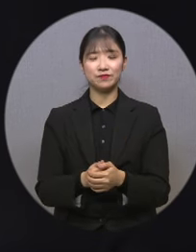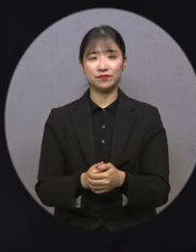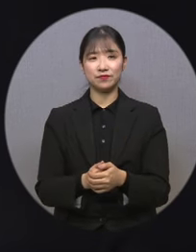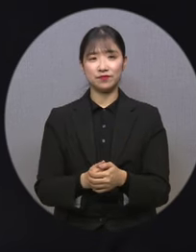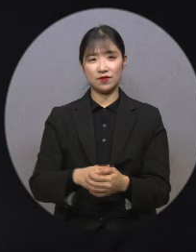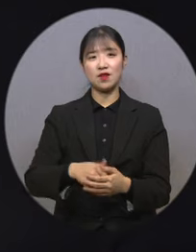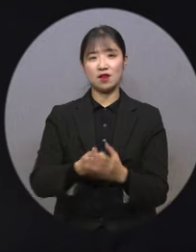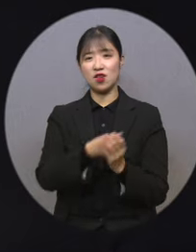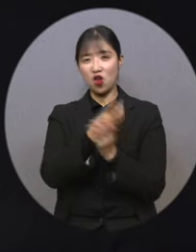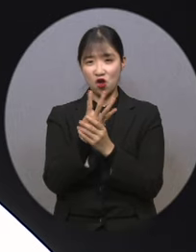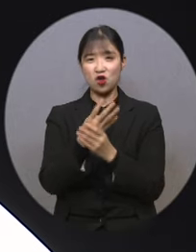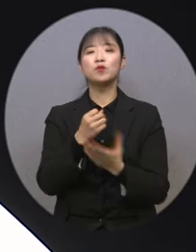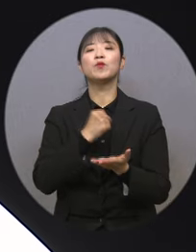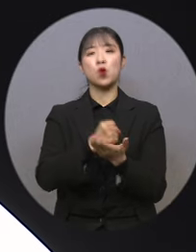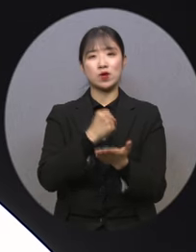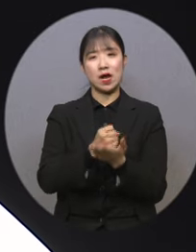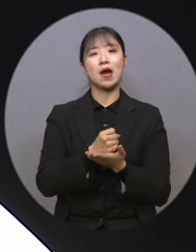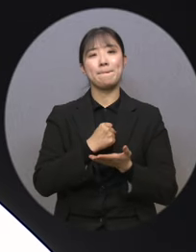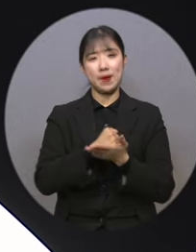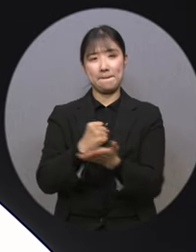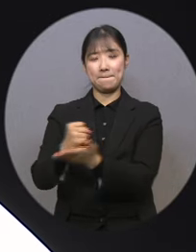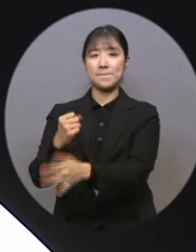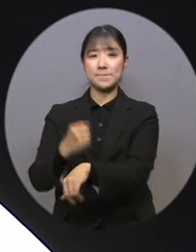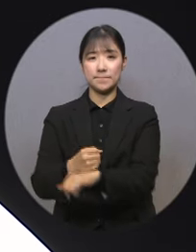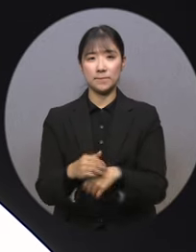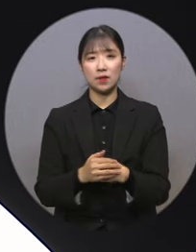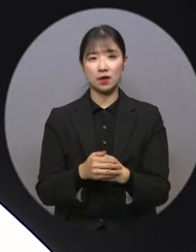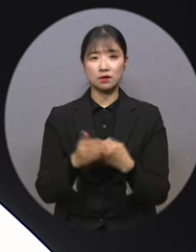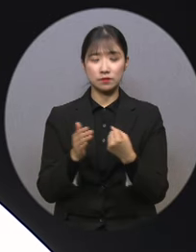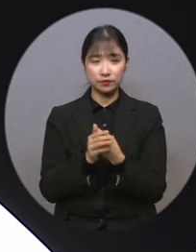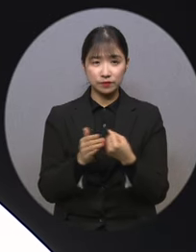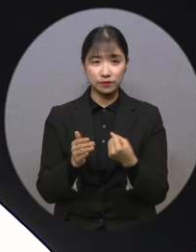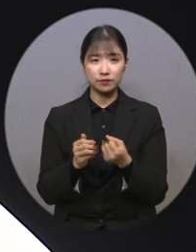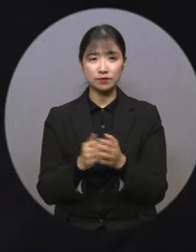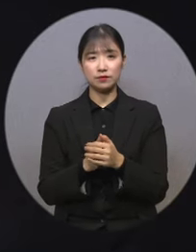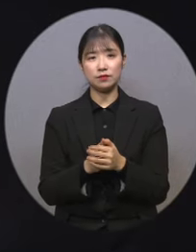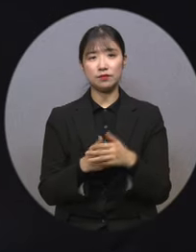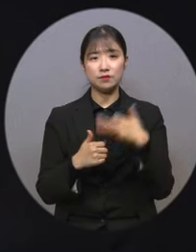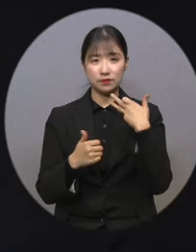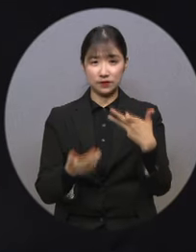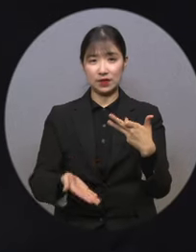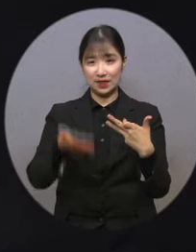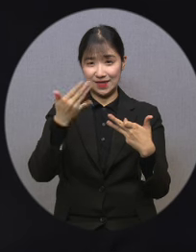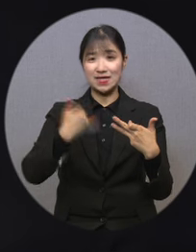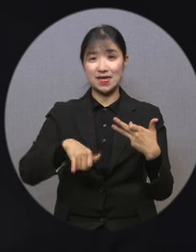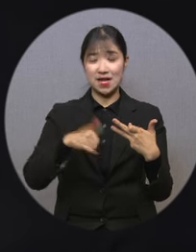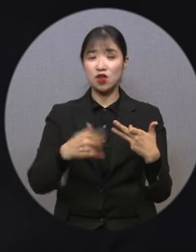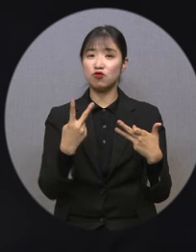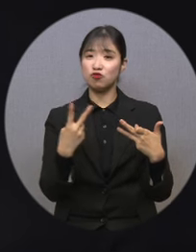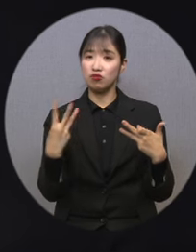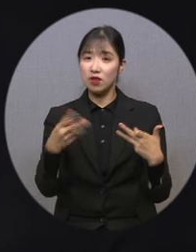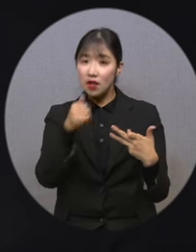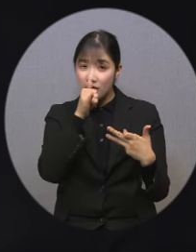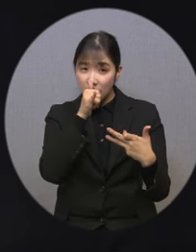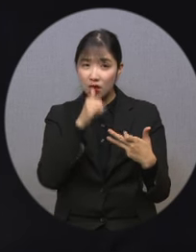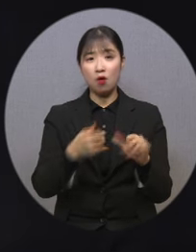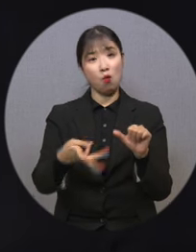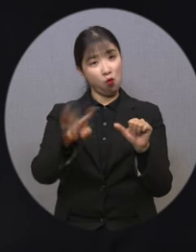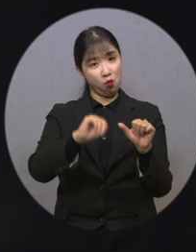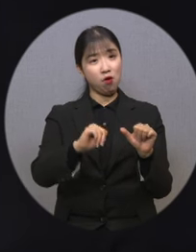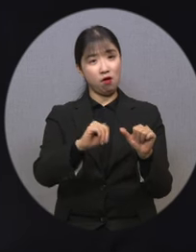현금으로 통장에 넣어줍니다. 그러니까 아들이 18세 이상 자녀가 한 두세 명 있는 집은 한 5억이